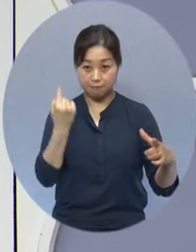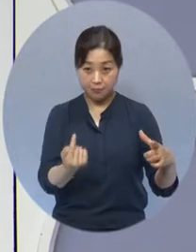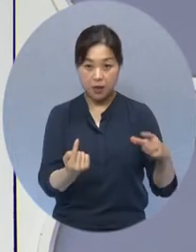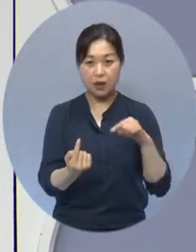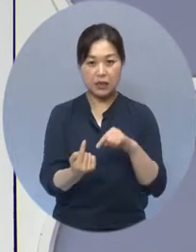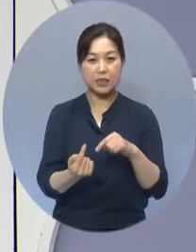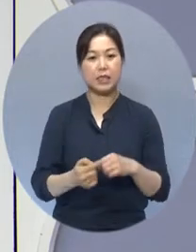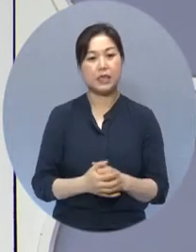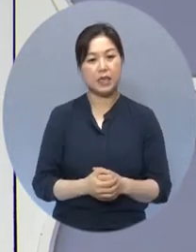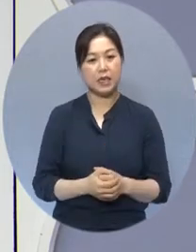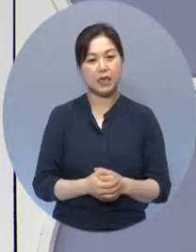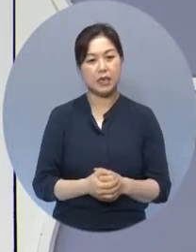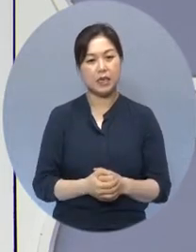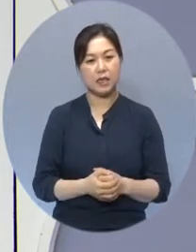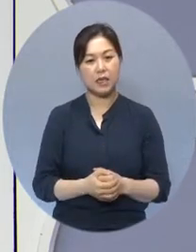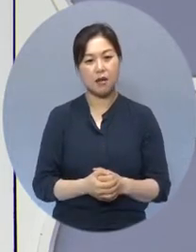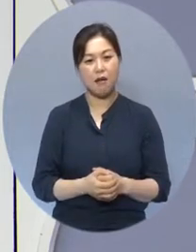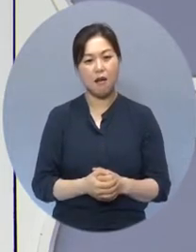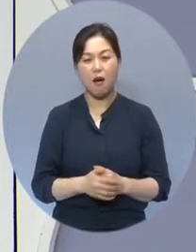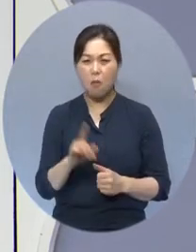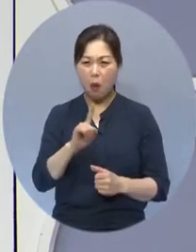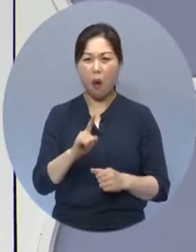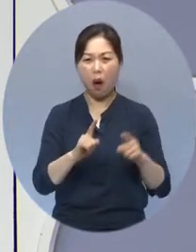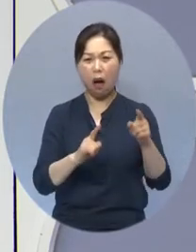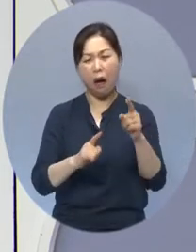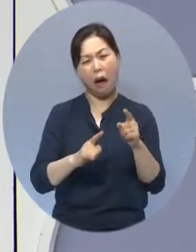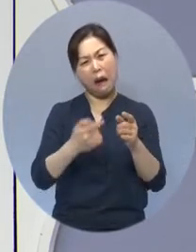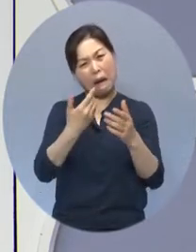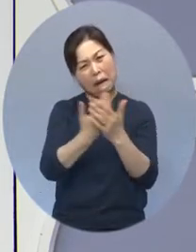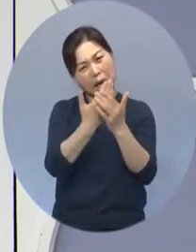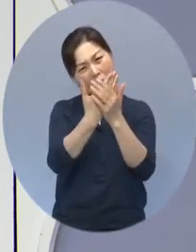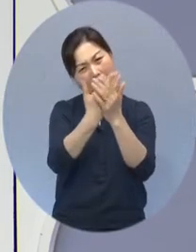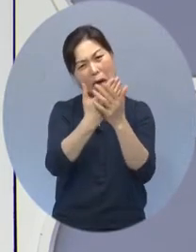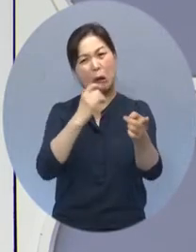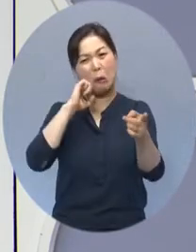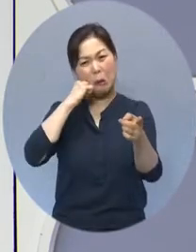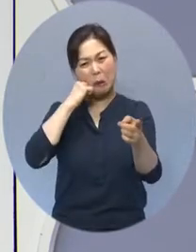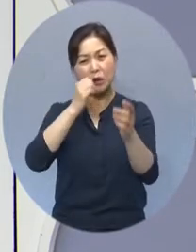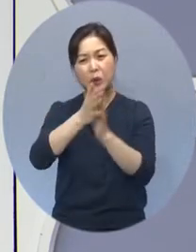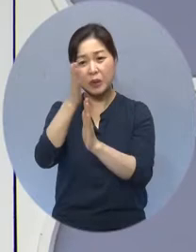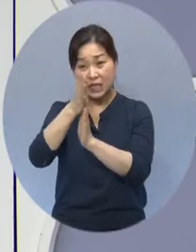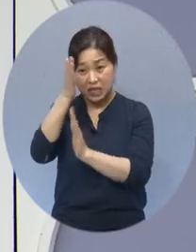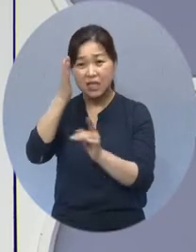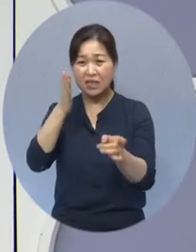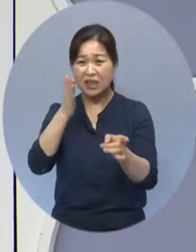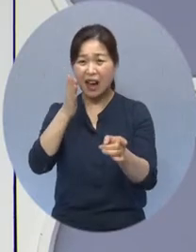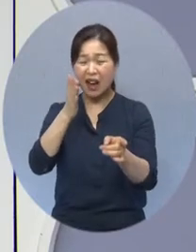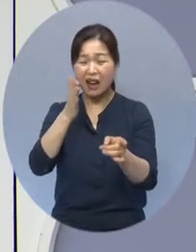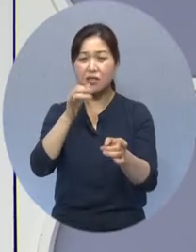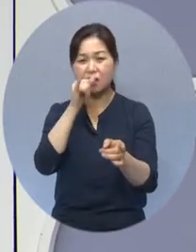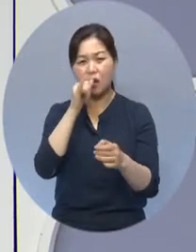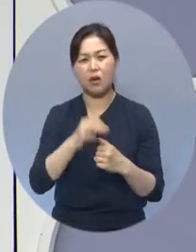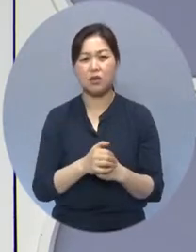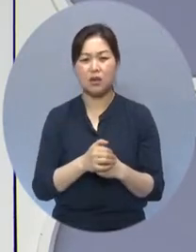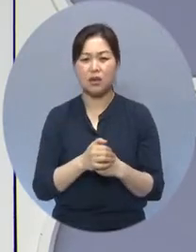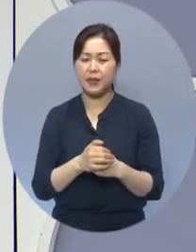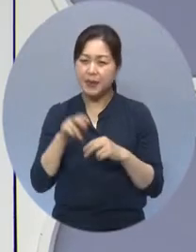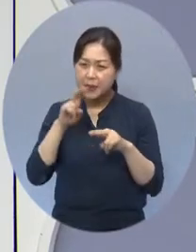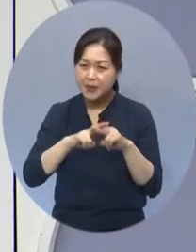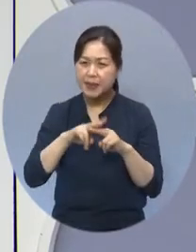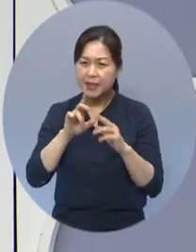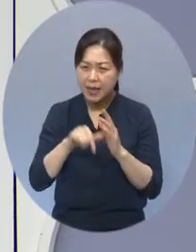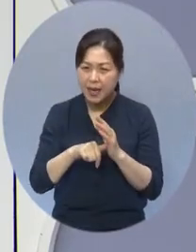난개발 도시라는 그런 아주 오명을 갖고 있었어요. 그래서 이제 취임 직후에 난개발과의